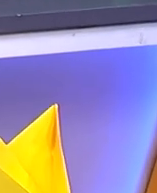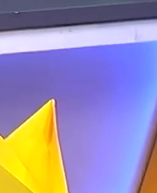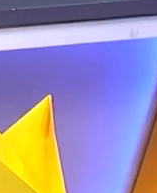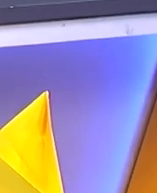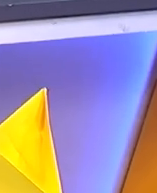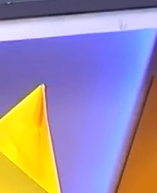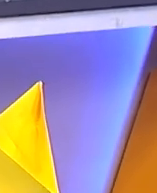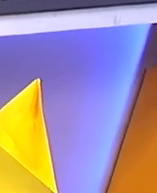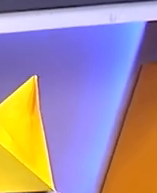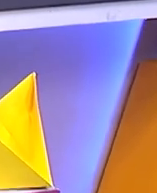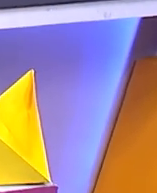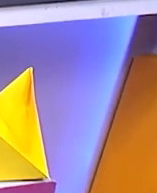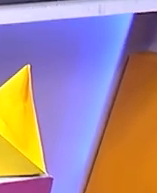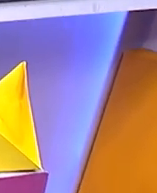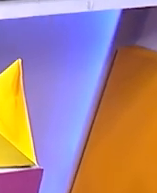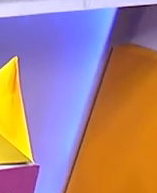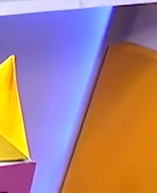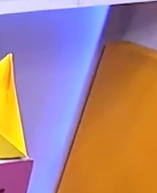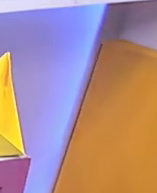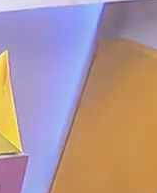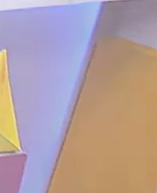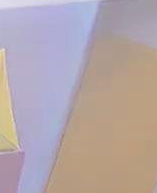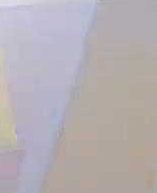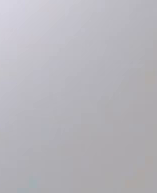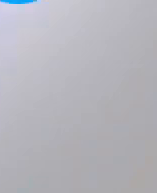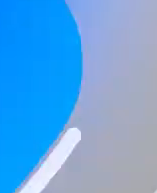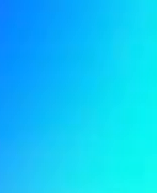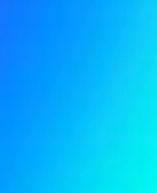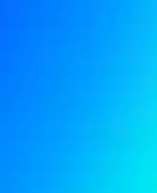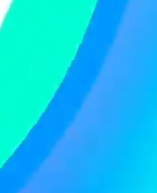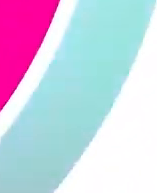dan juga kapal selam.